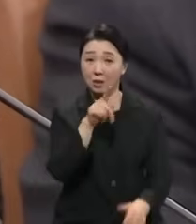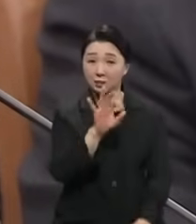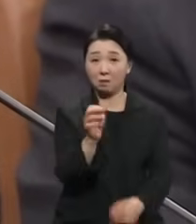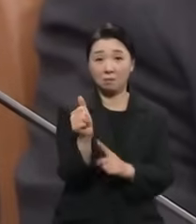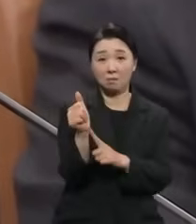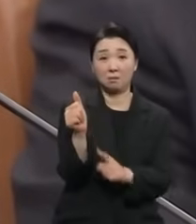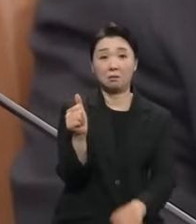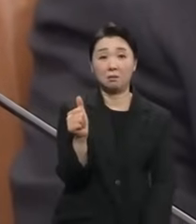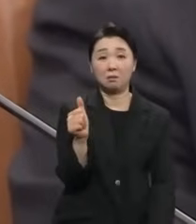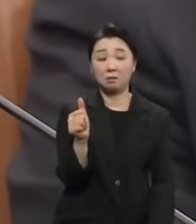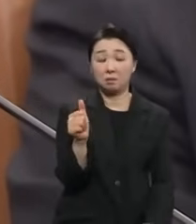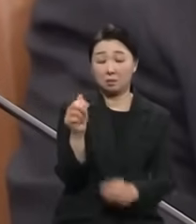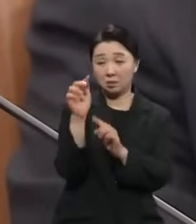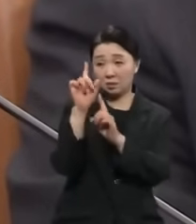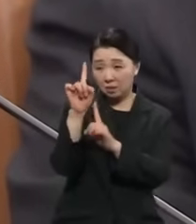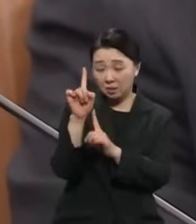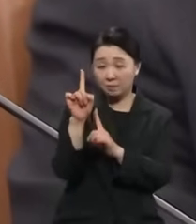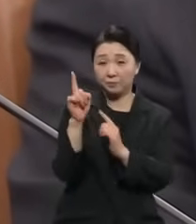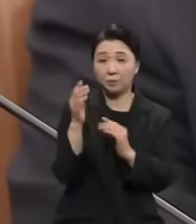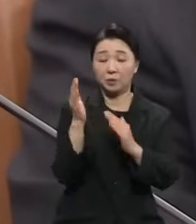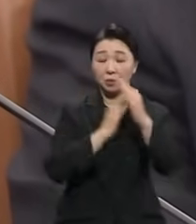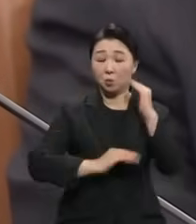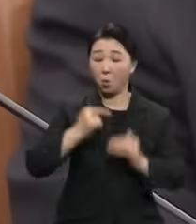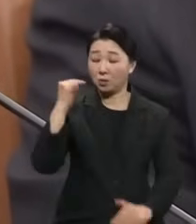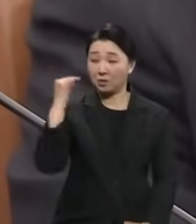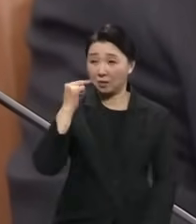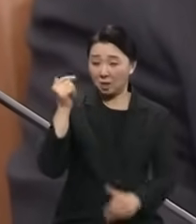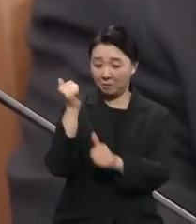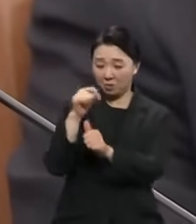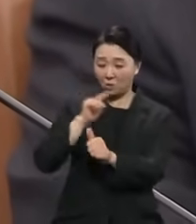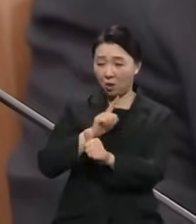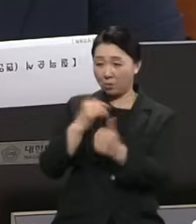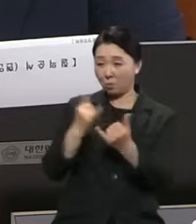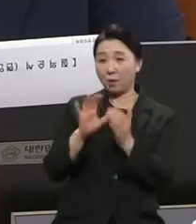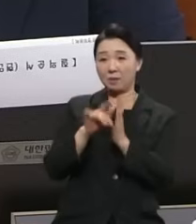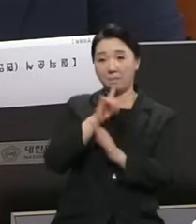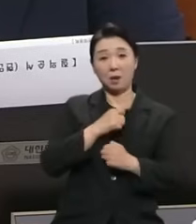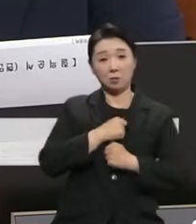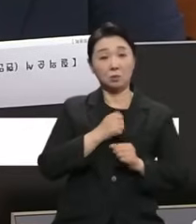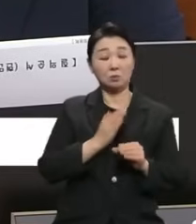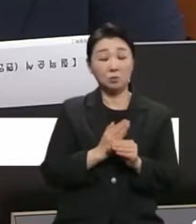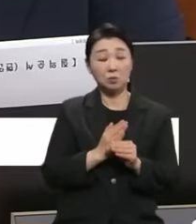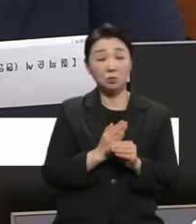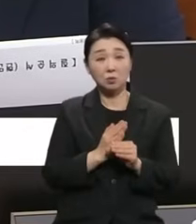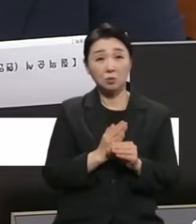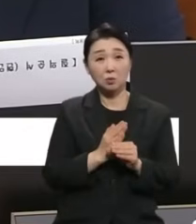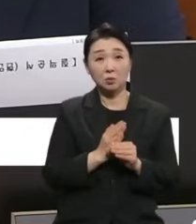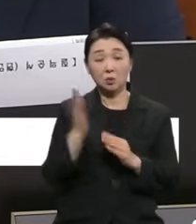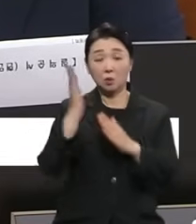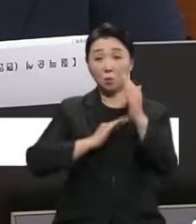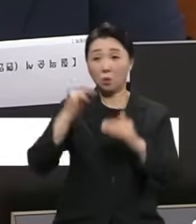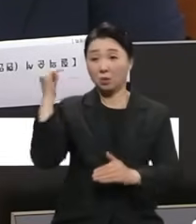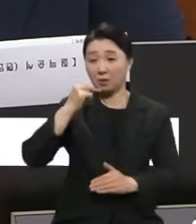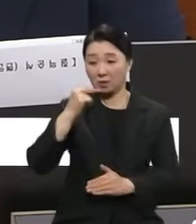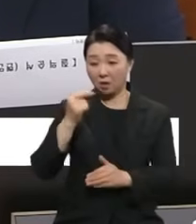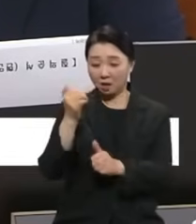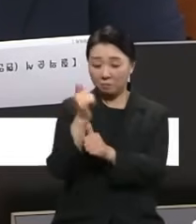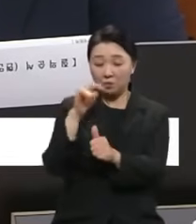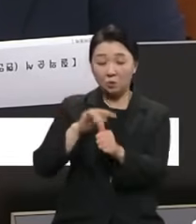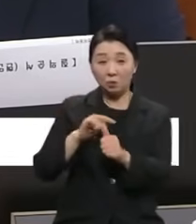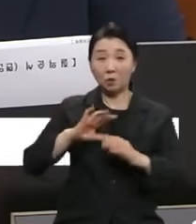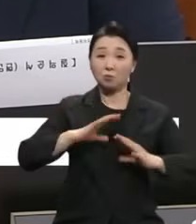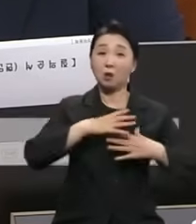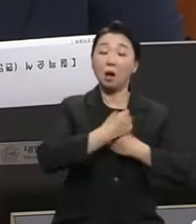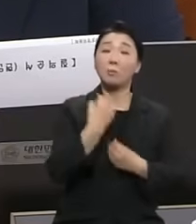비서실장은 이시원 당시 공직기강 비서관의 통화엔 말을 아꼈습니다. 언제부터 공직기강 비서관실이 국가안보 업무를 담당을